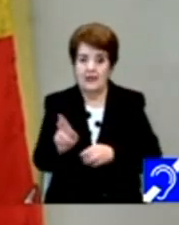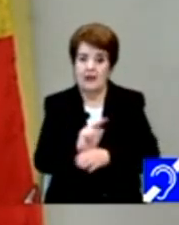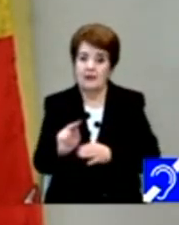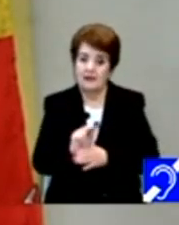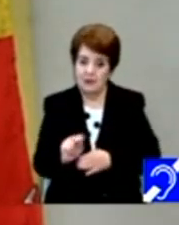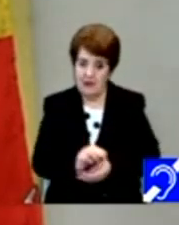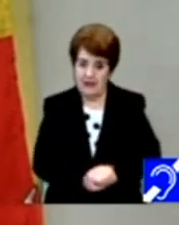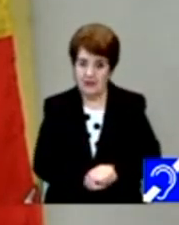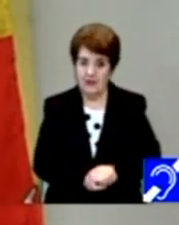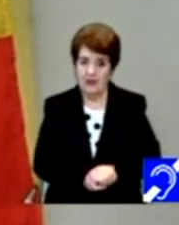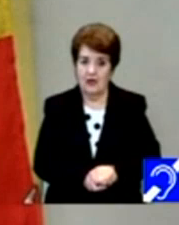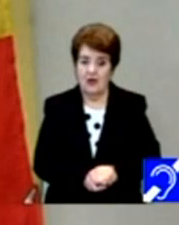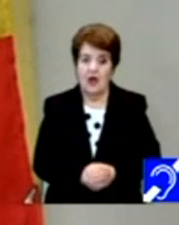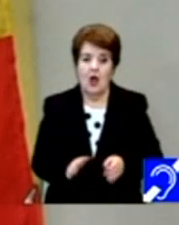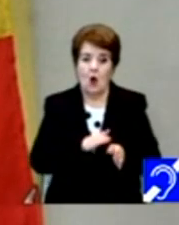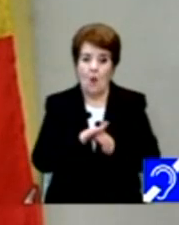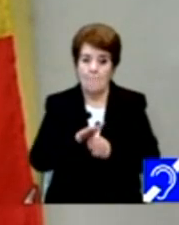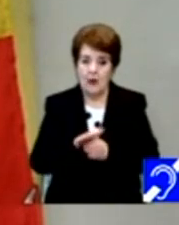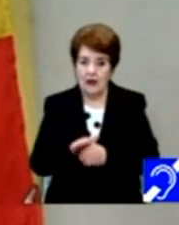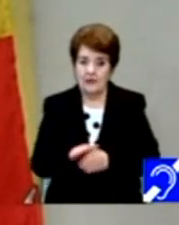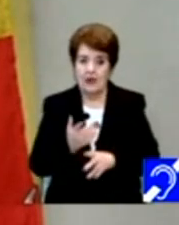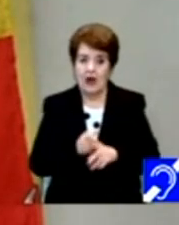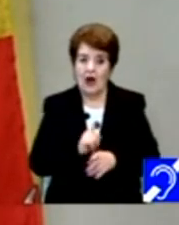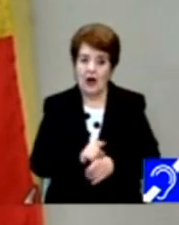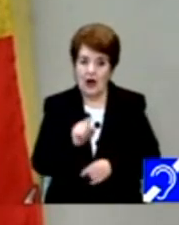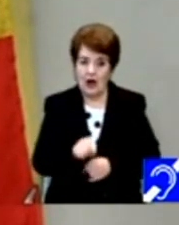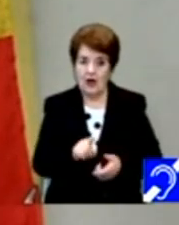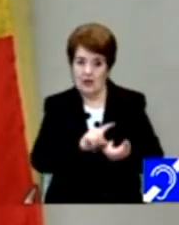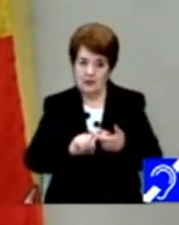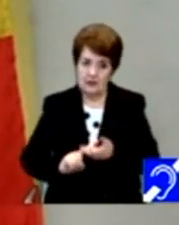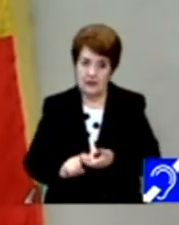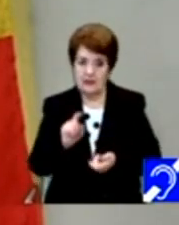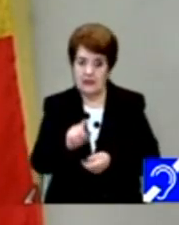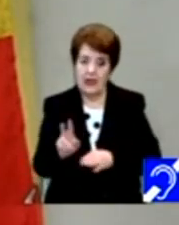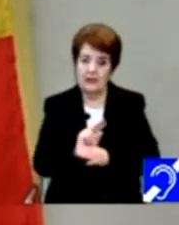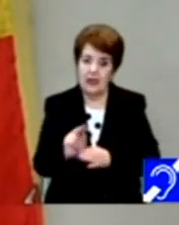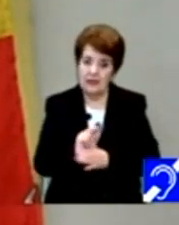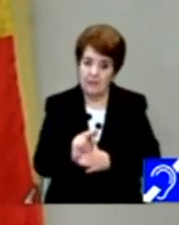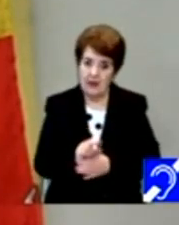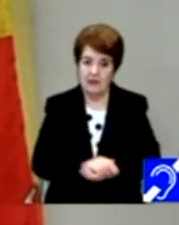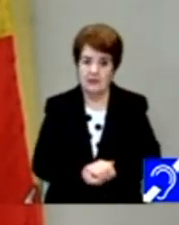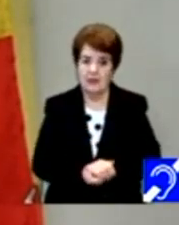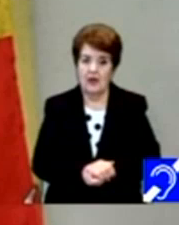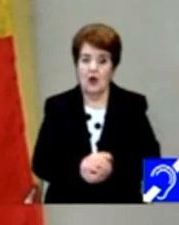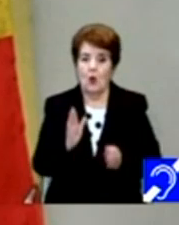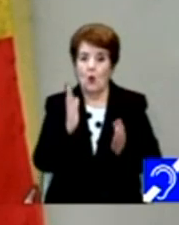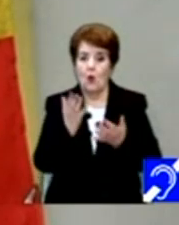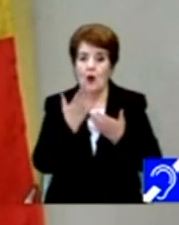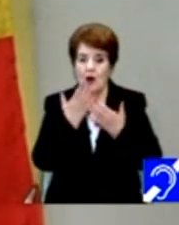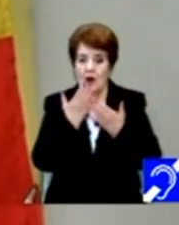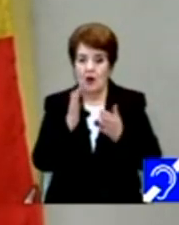tratamente complexe, care țin de tratamente cu oxigen